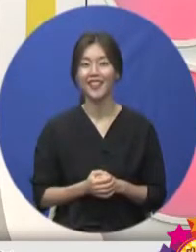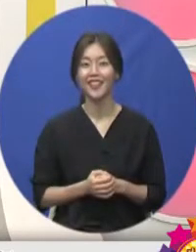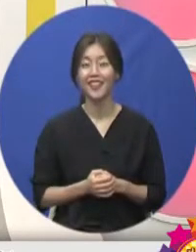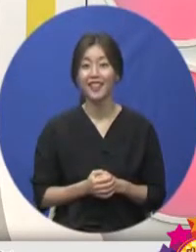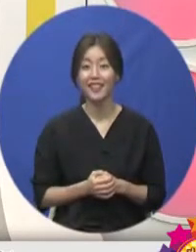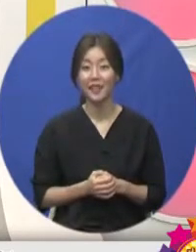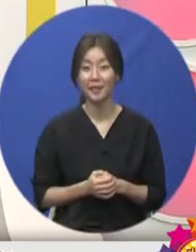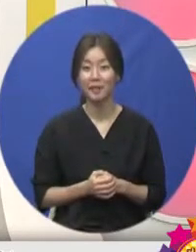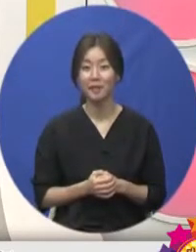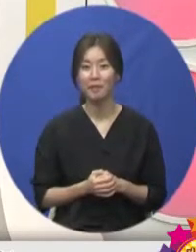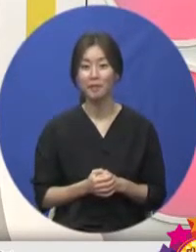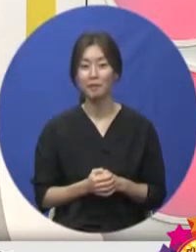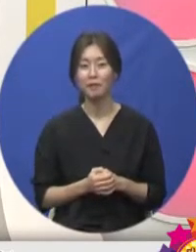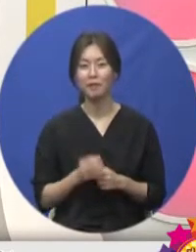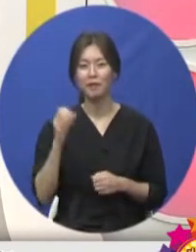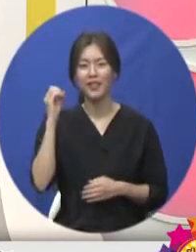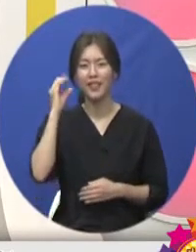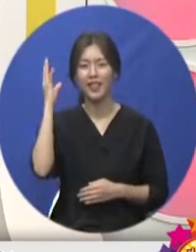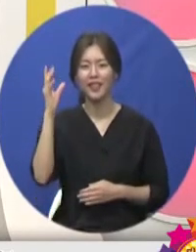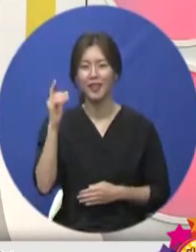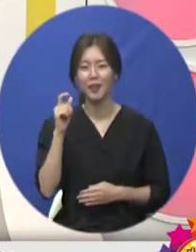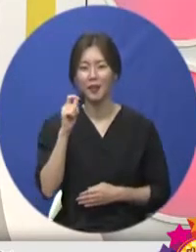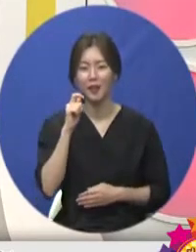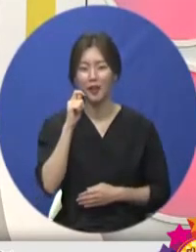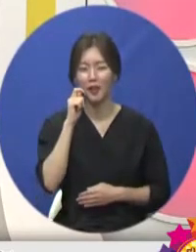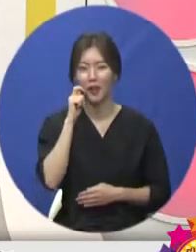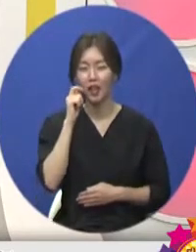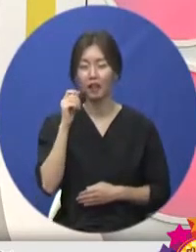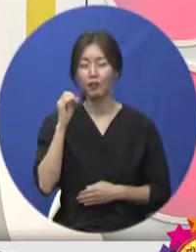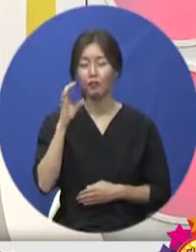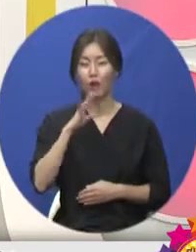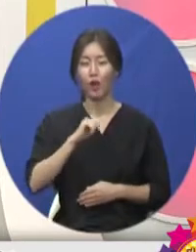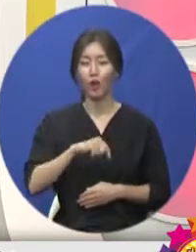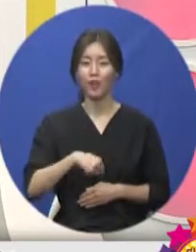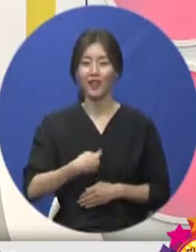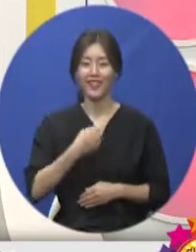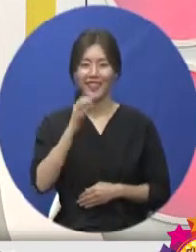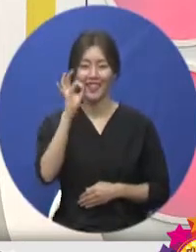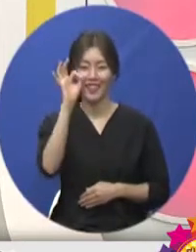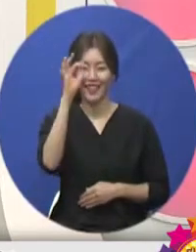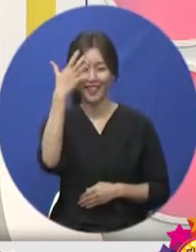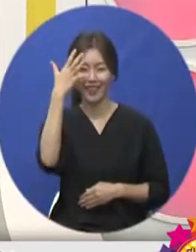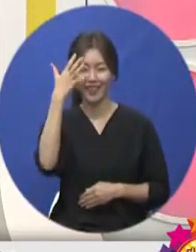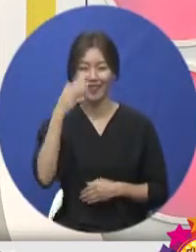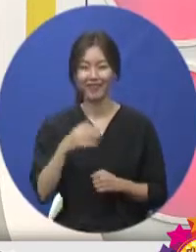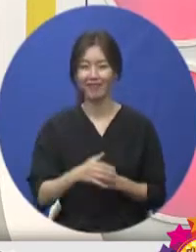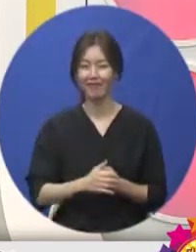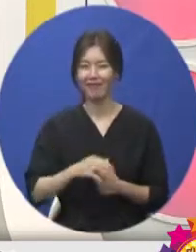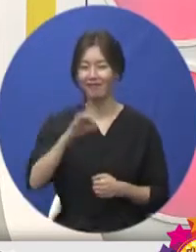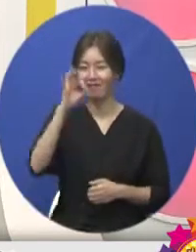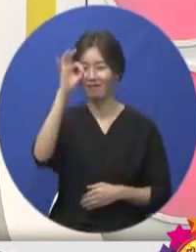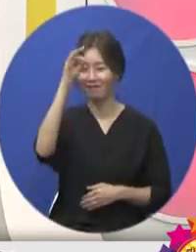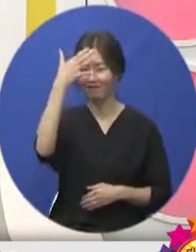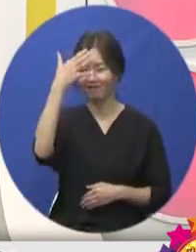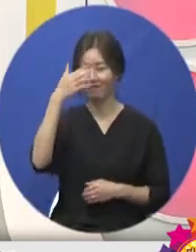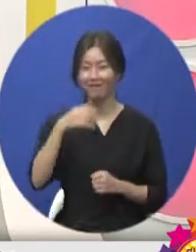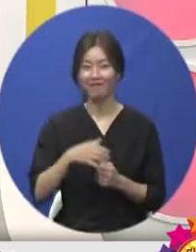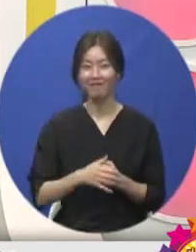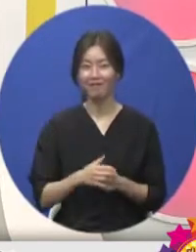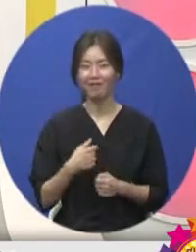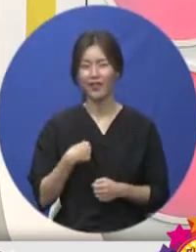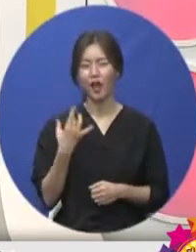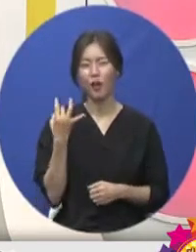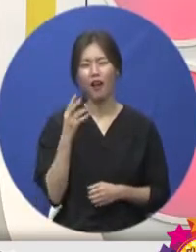네? 못니저. 저만은 노하우로 하죠. 아, 노하우. 노하우가 있으시죠. 연애 많이 해보셨어요? 워낙